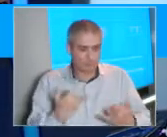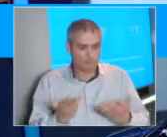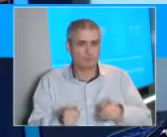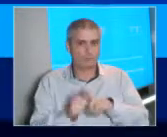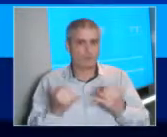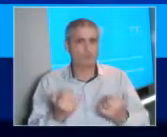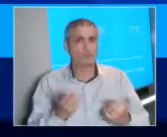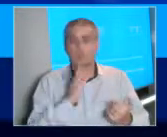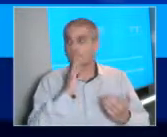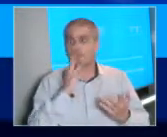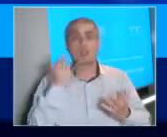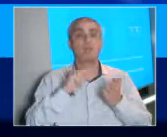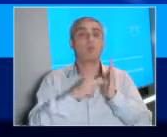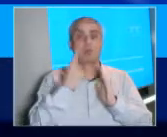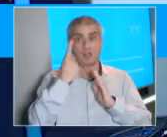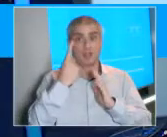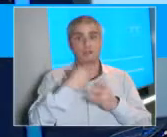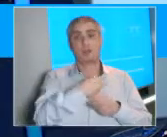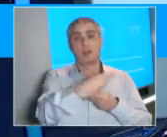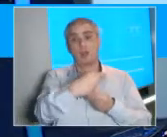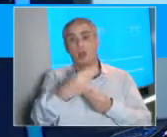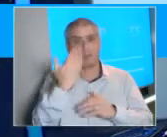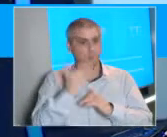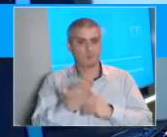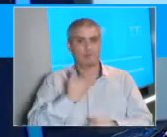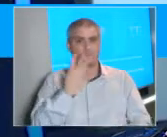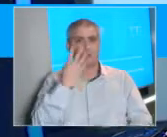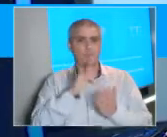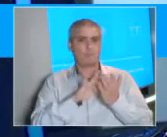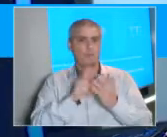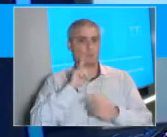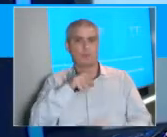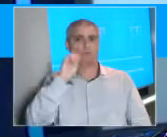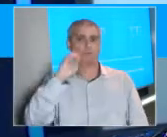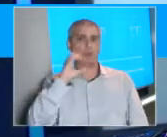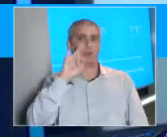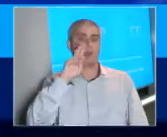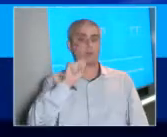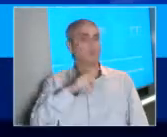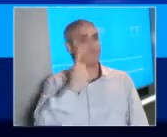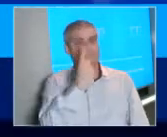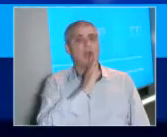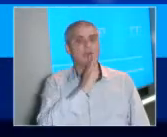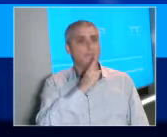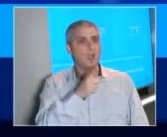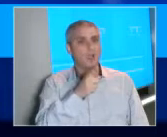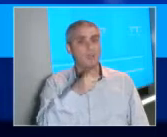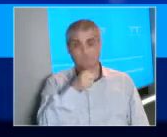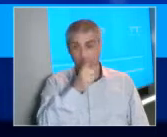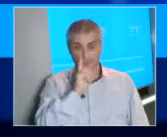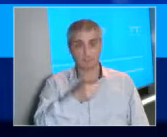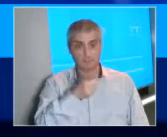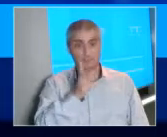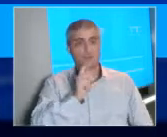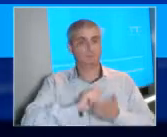תראה, הבעיה היא שאין פוליטיקאי... היה פוליטיקאי אחד שחילק, חילק, חילק, בסוף קיבל 4 מנדטים, קוראים לו משה כחלון. אבל זאת אחת הבעיות. כי אתה צריך,